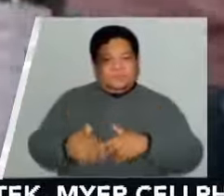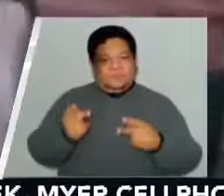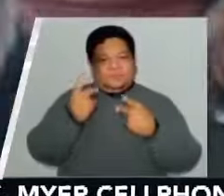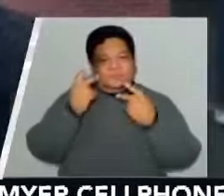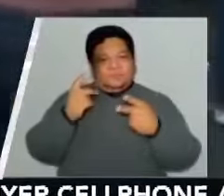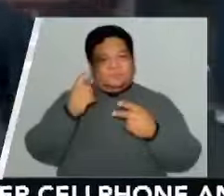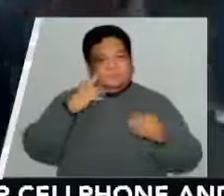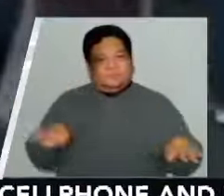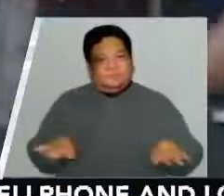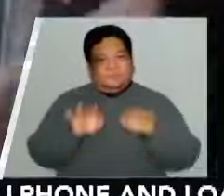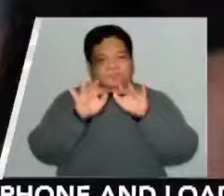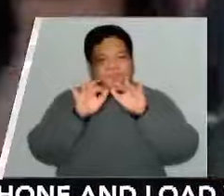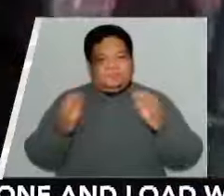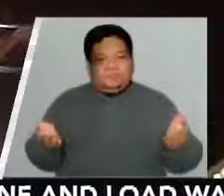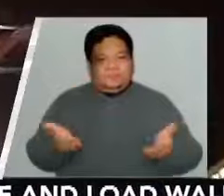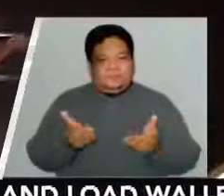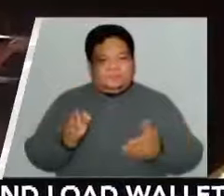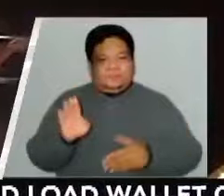Baclaran Church.